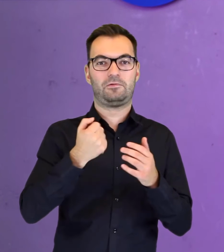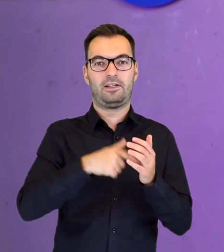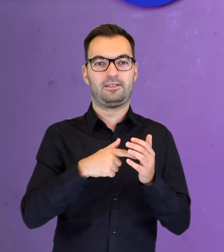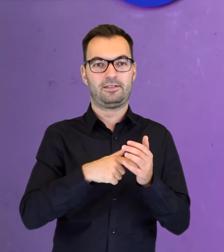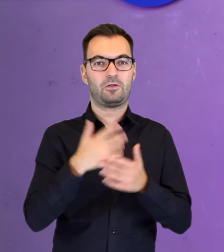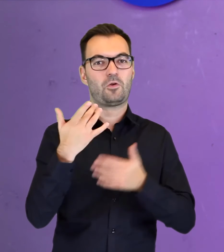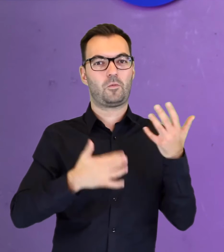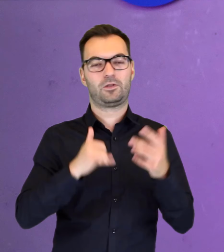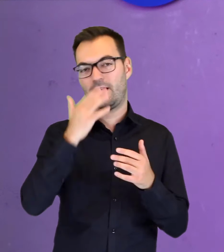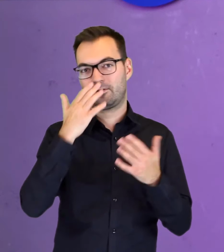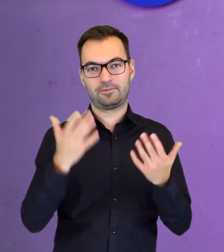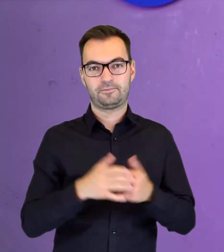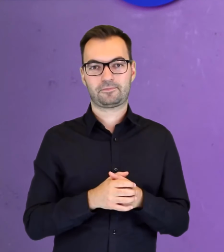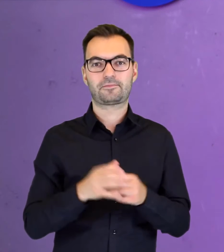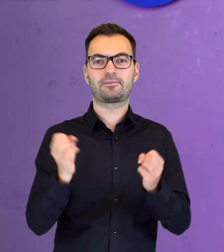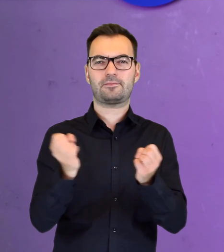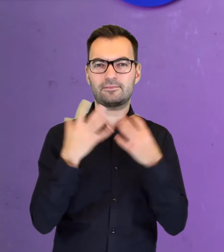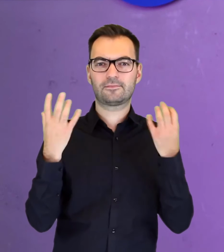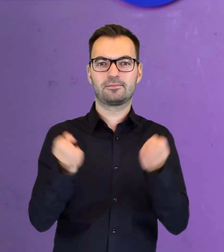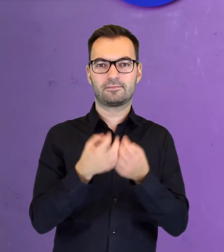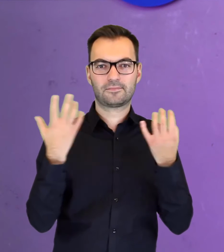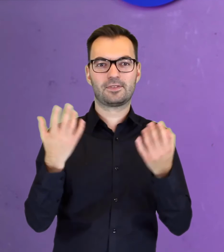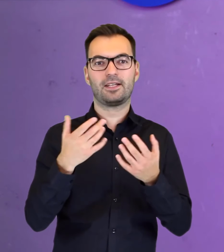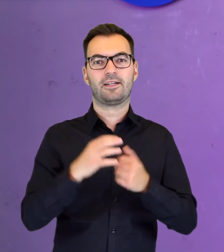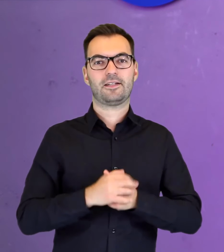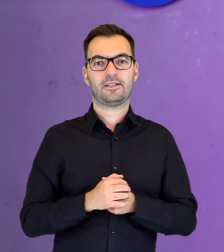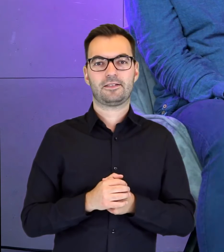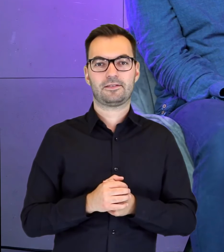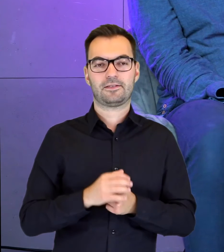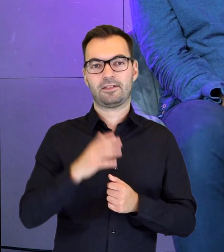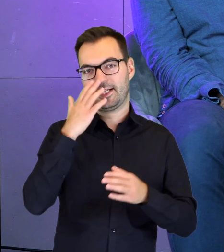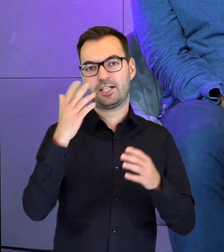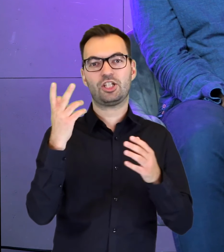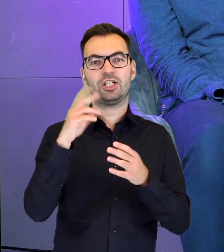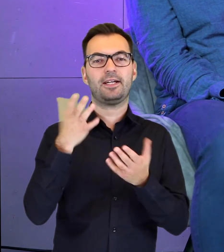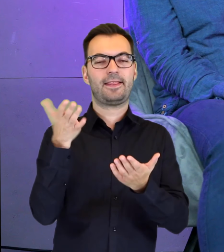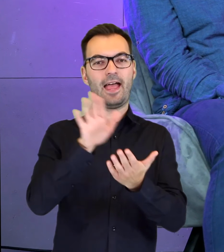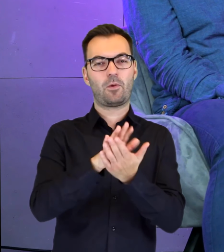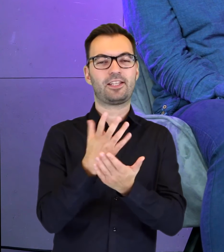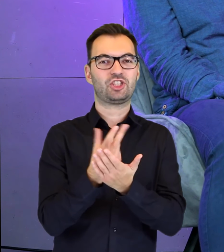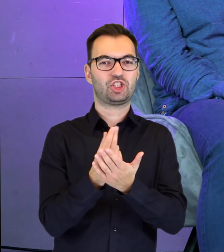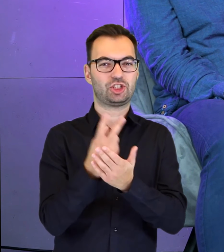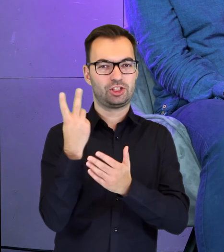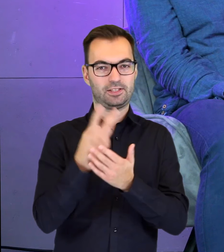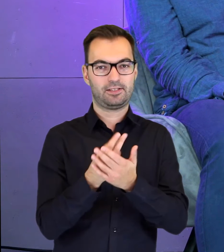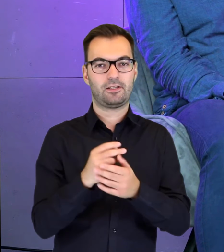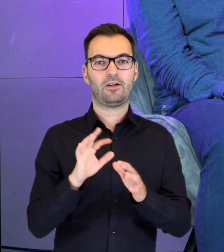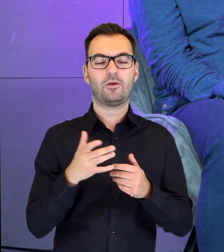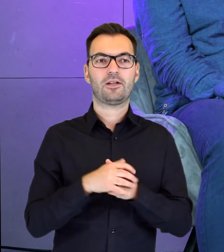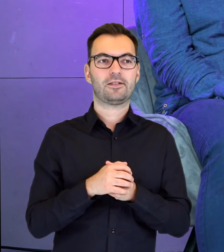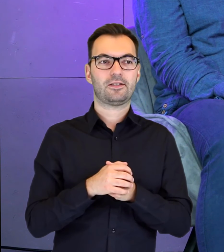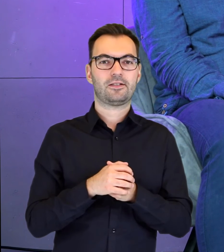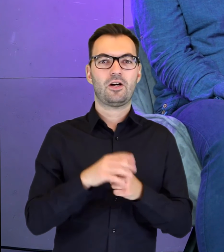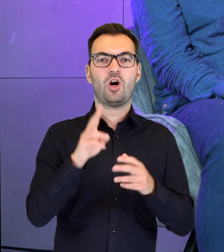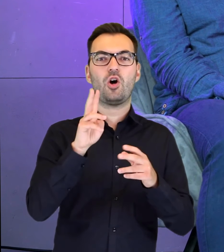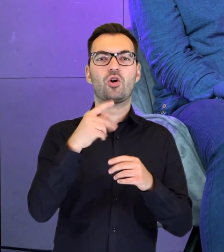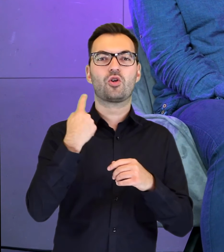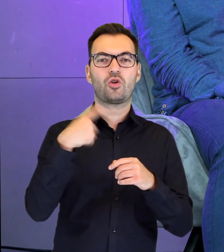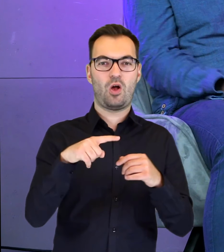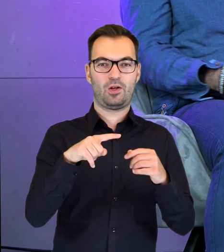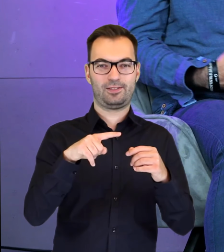zaczęła opowiadać jak to jest dzisiaj korzystać z komputera wprowadziła nas w historię czytników ekranu